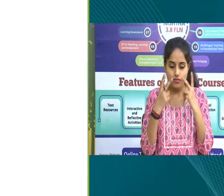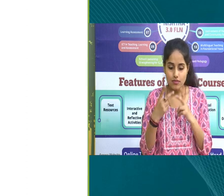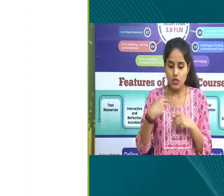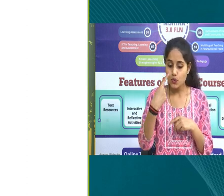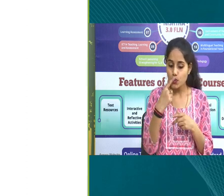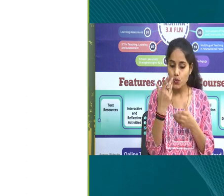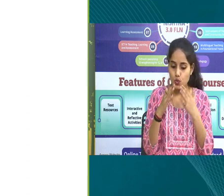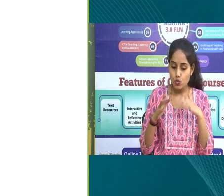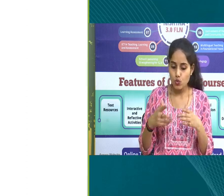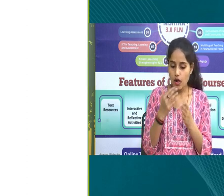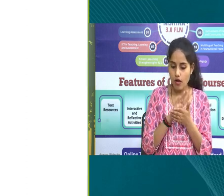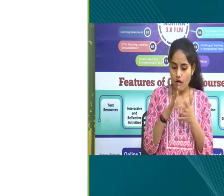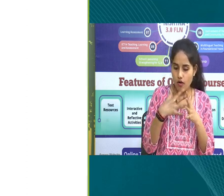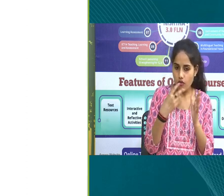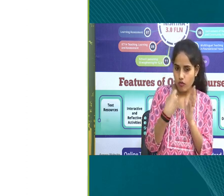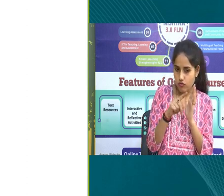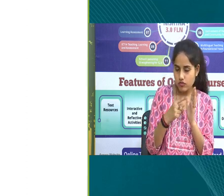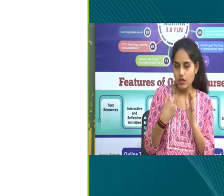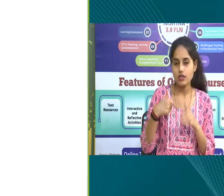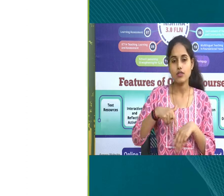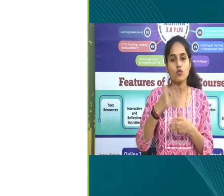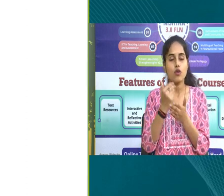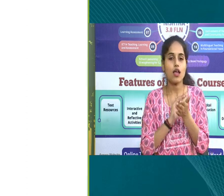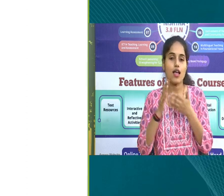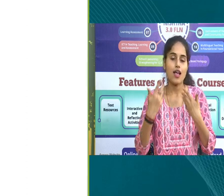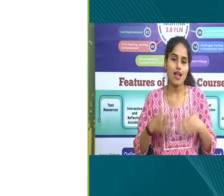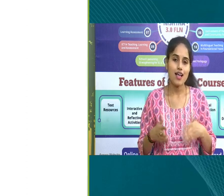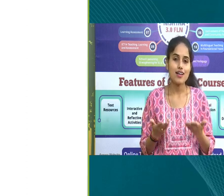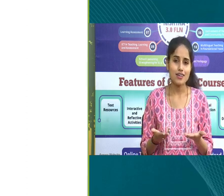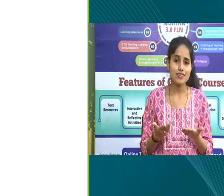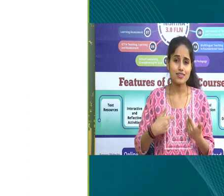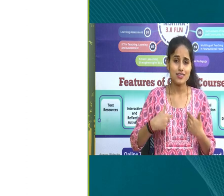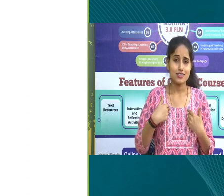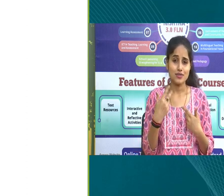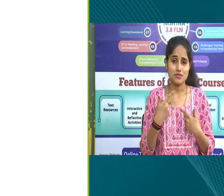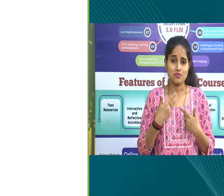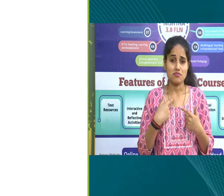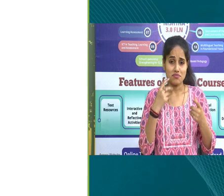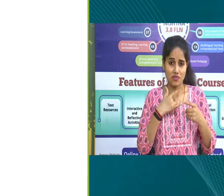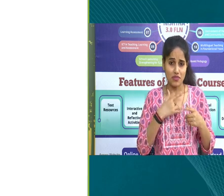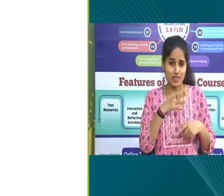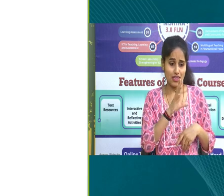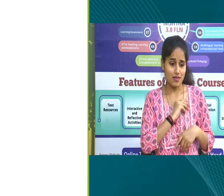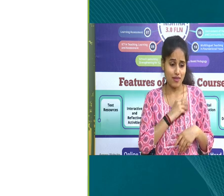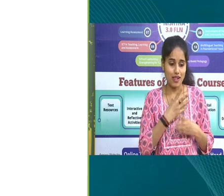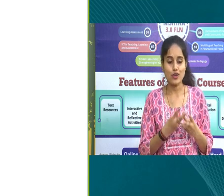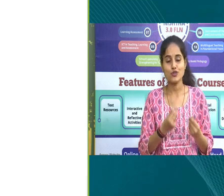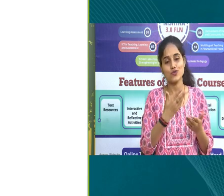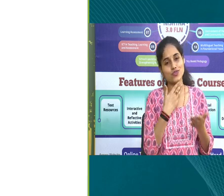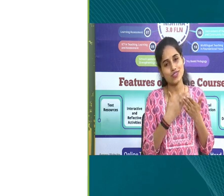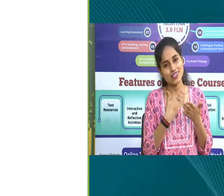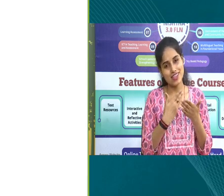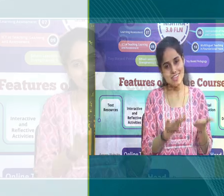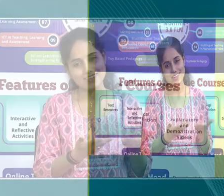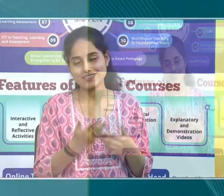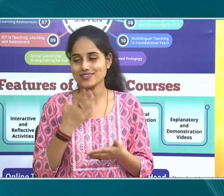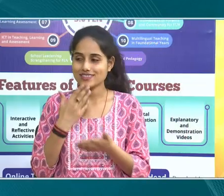होमवर्क किया है तो सेशन समाप्ति की ओर ए गया है मुझे लगता है की दर आपने मेरा भाग दिया है उसके लिए बहुत-बहुत शुक्रिया बहुत धन्यवाद